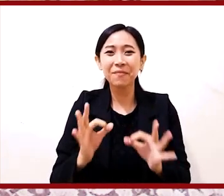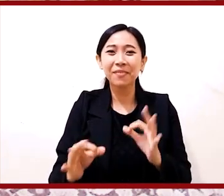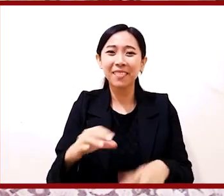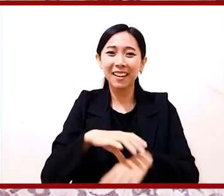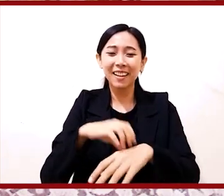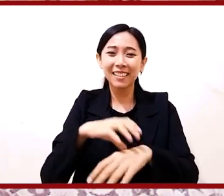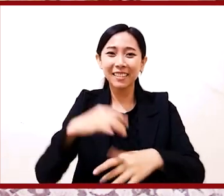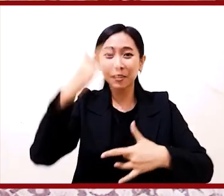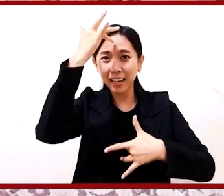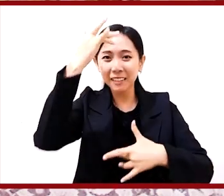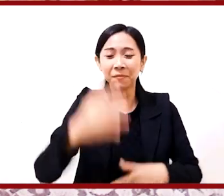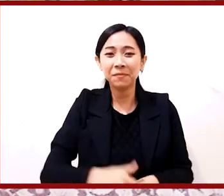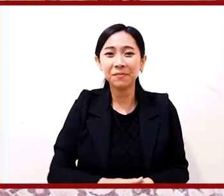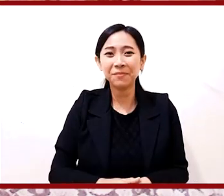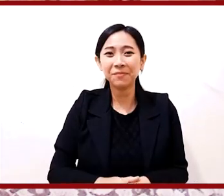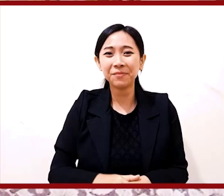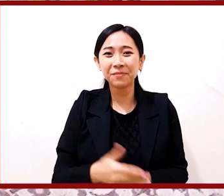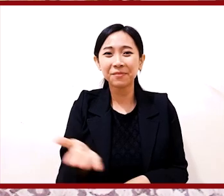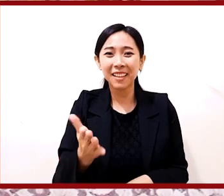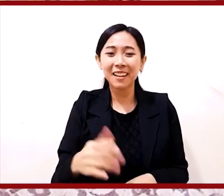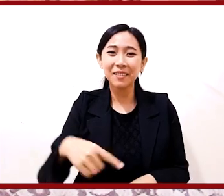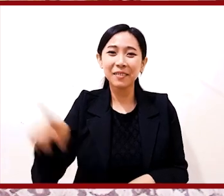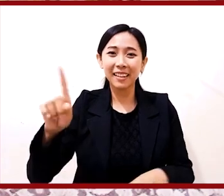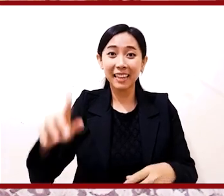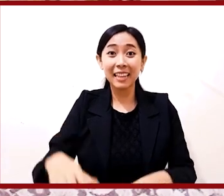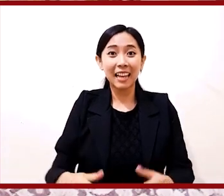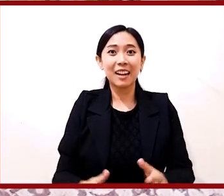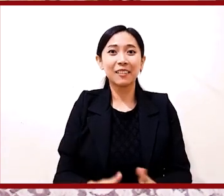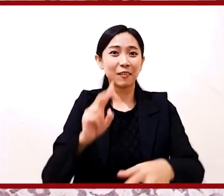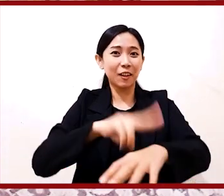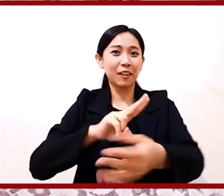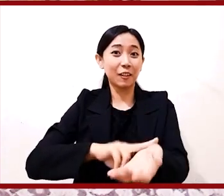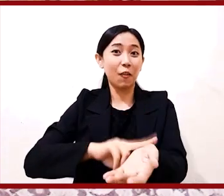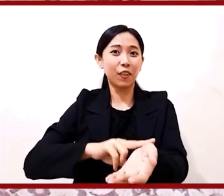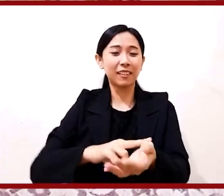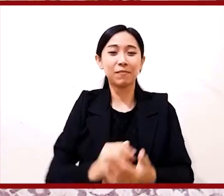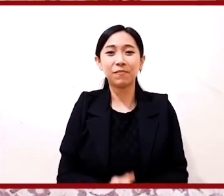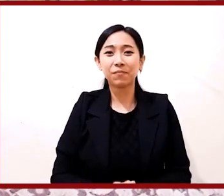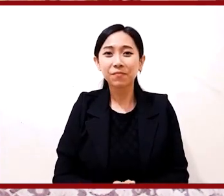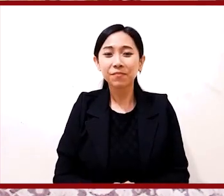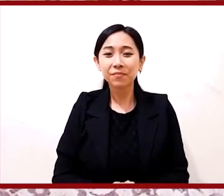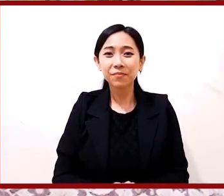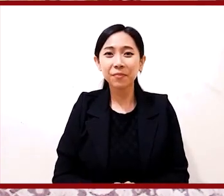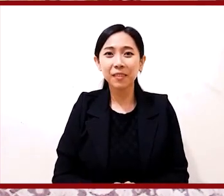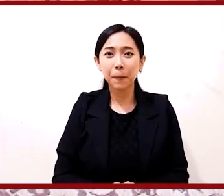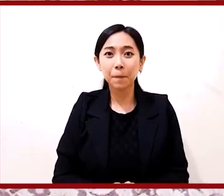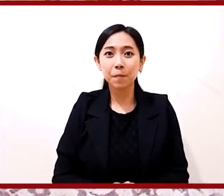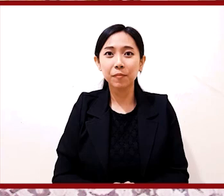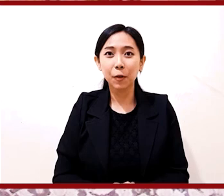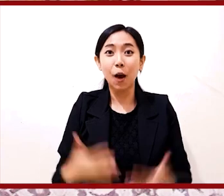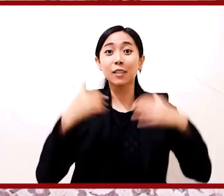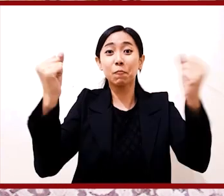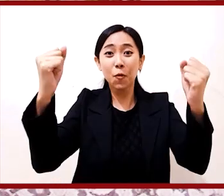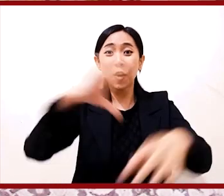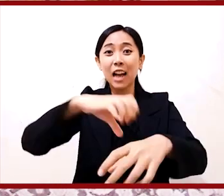kalau anjingmu masih sakit ke dokter hewan." Ajaibnya saudara-saudara, 3 hari kemudian anjing itu sembuh. Anak